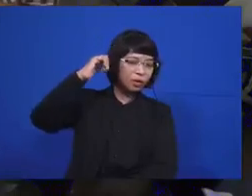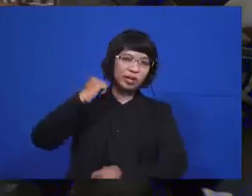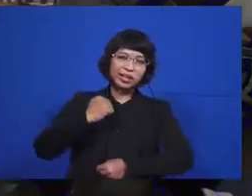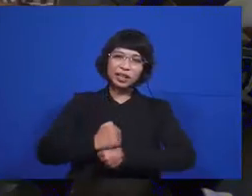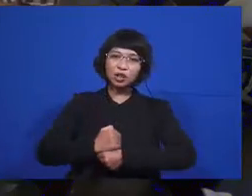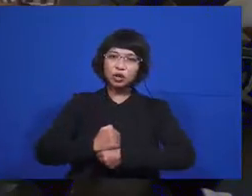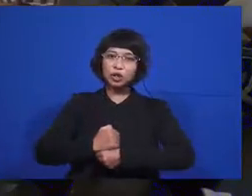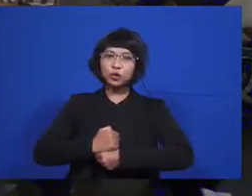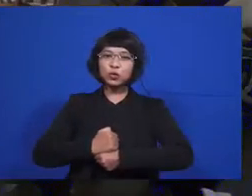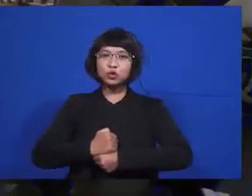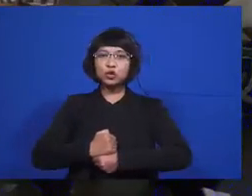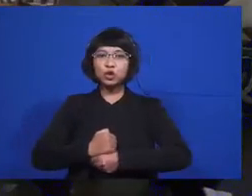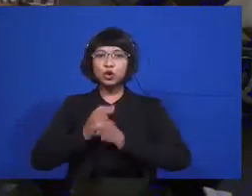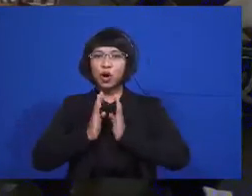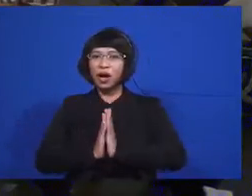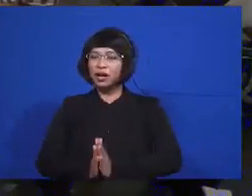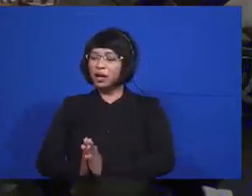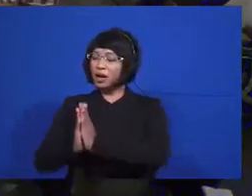Gregorius,